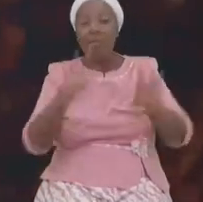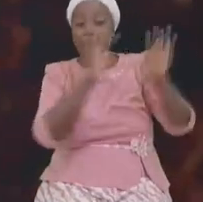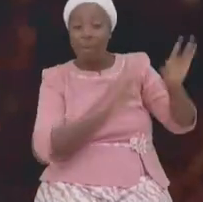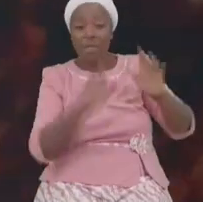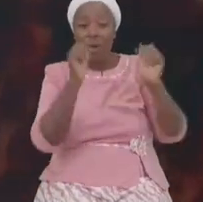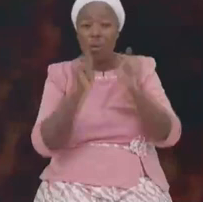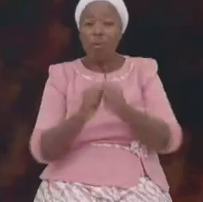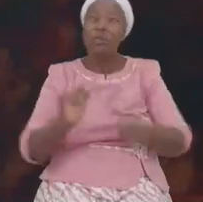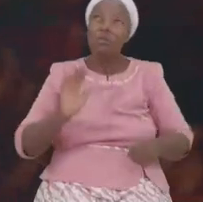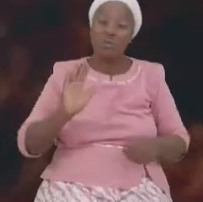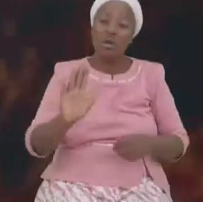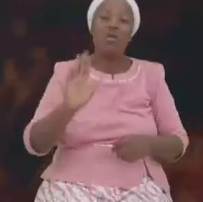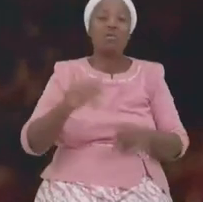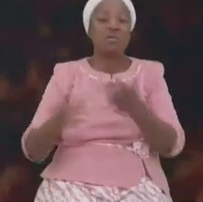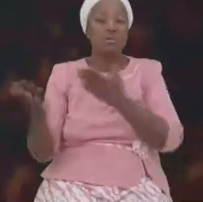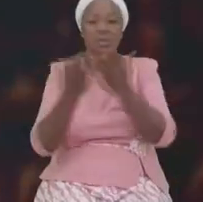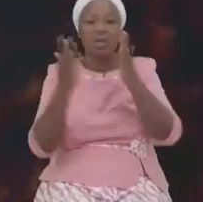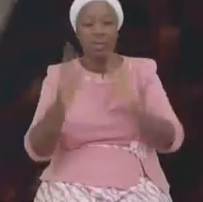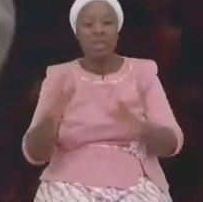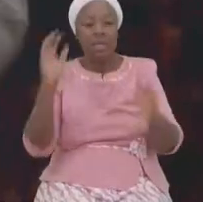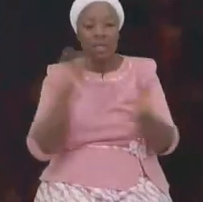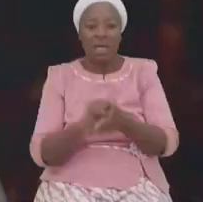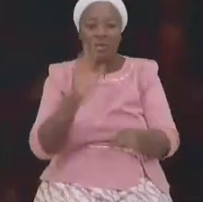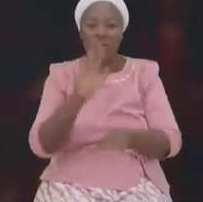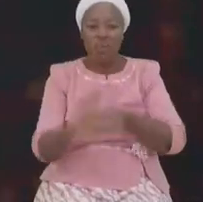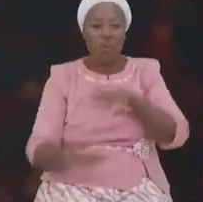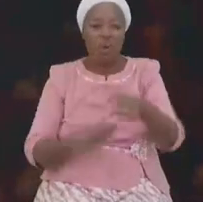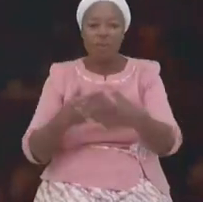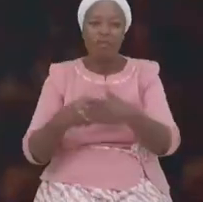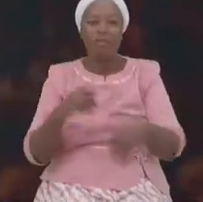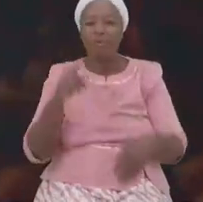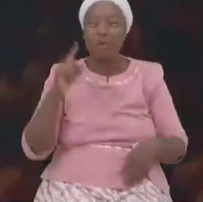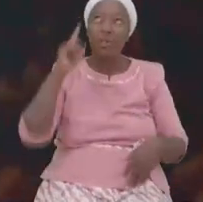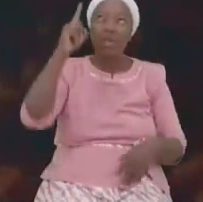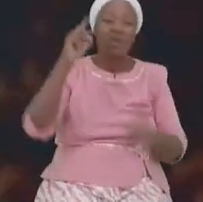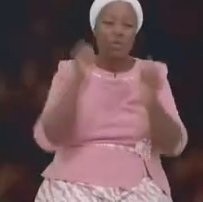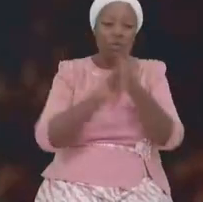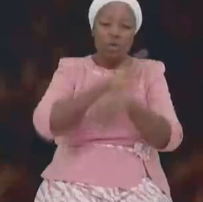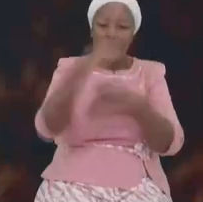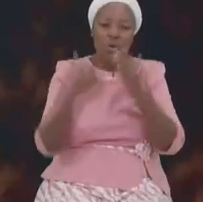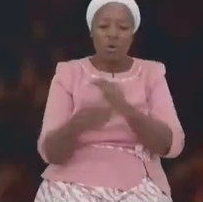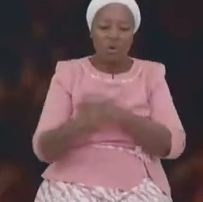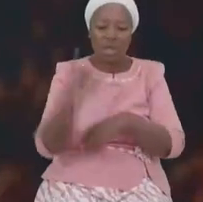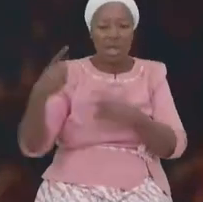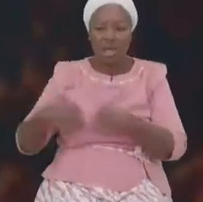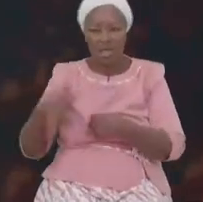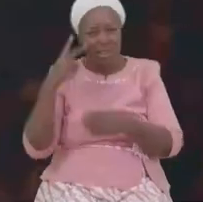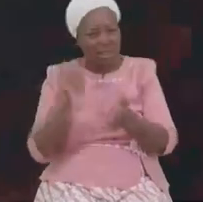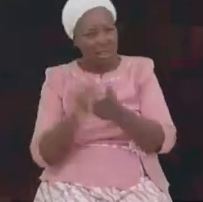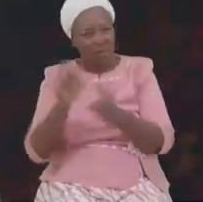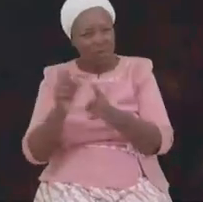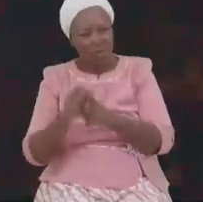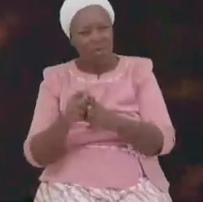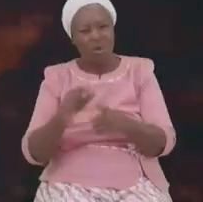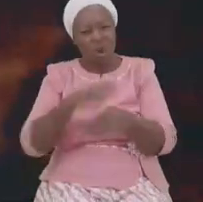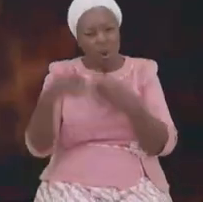Et la miséricorde envers tes serviteurs qui marchent en ta présence de tout leur cœur, vous voyez cela à tout moment. Vous